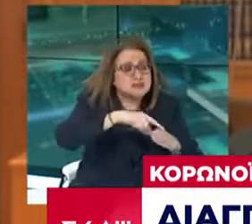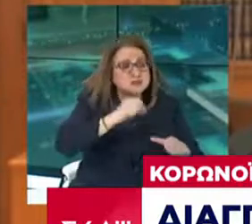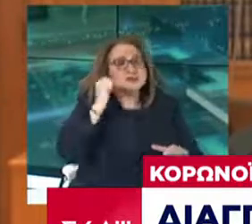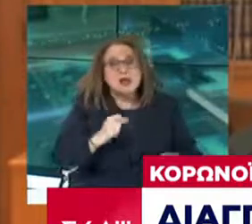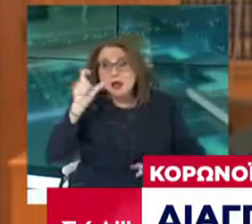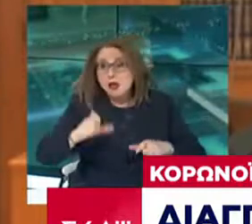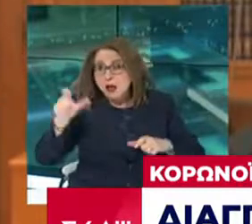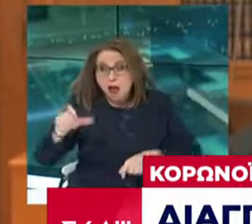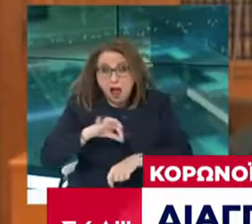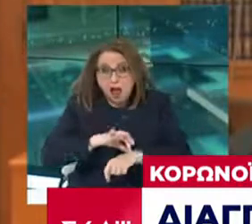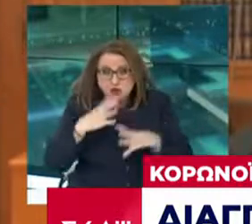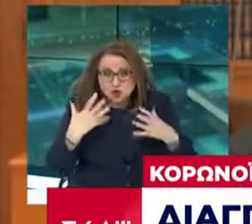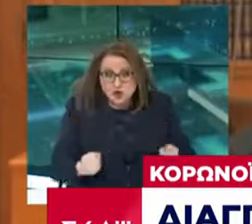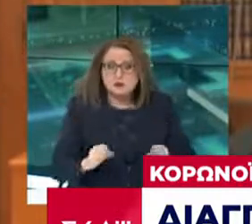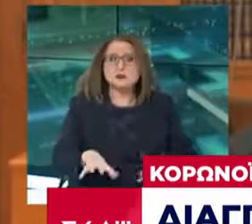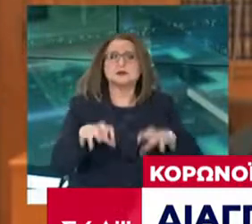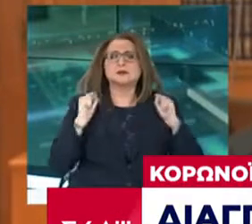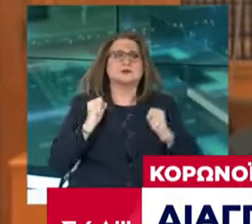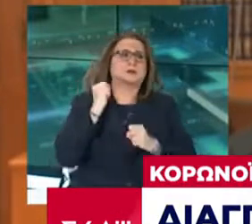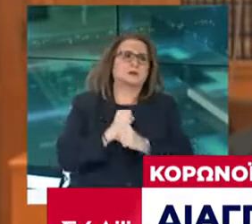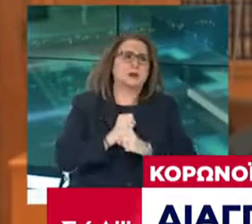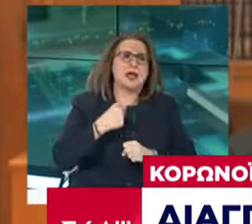Δεν θέλουμε να βλάψουμε τον εαυτό μας και αυτούς που αγαπάμε.